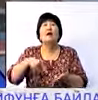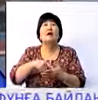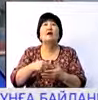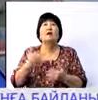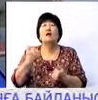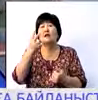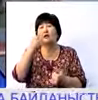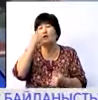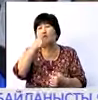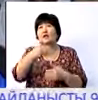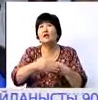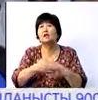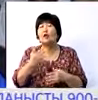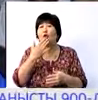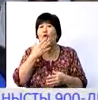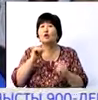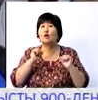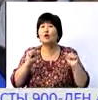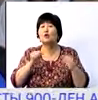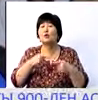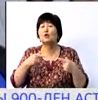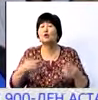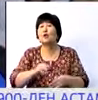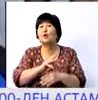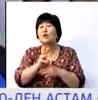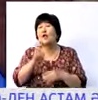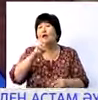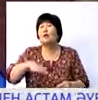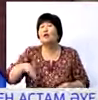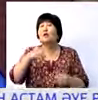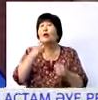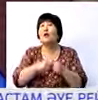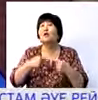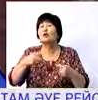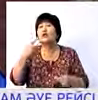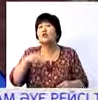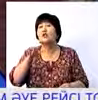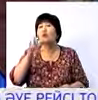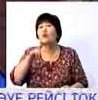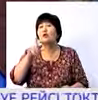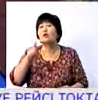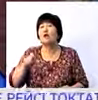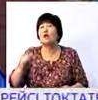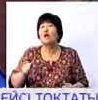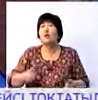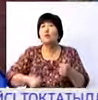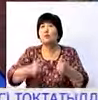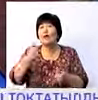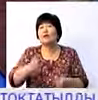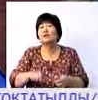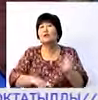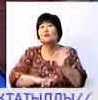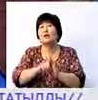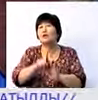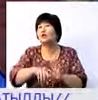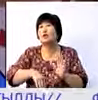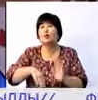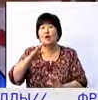қозғасырлық мерекесі қарсаңында ұлттық спорт түрлері ұлықталды. Еліміздің әр түкпірінен 24 балуан бақ сынасқан байрақты бәсекенің бәсі